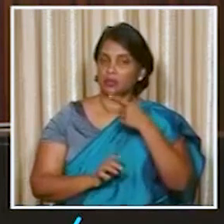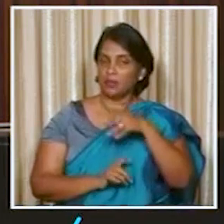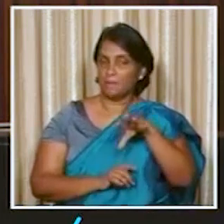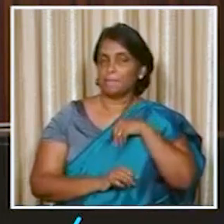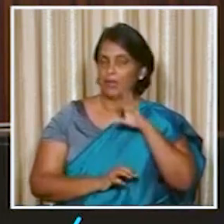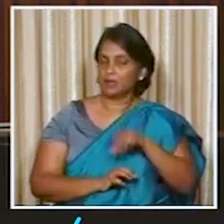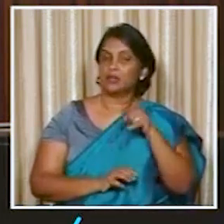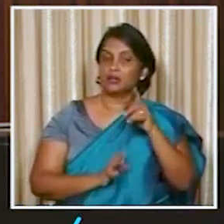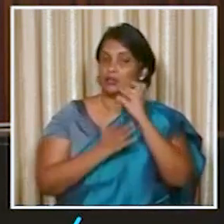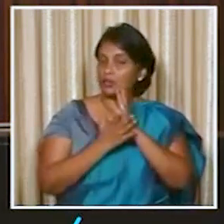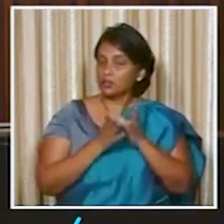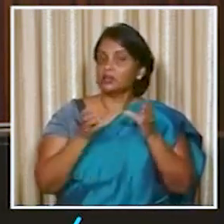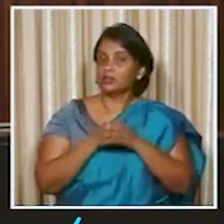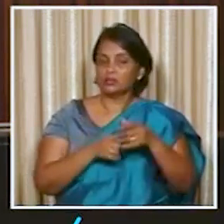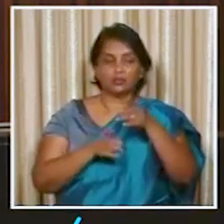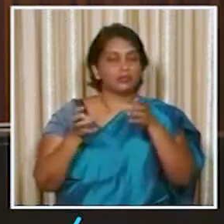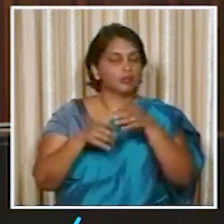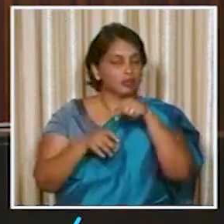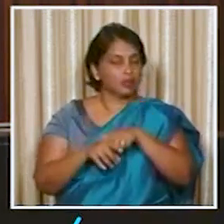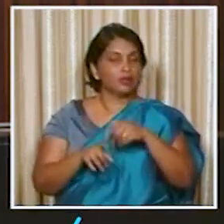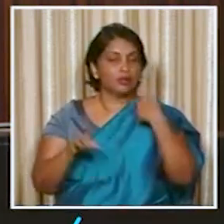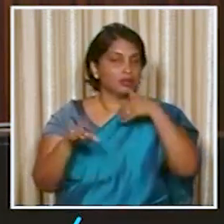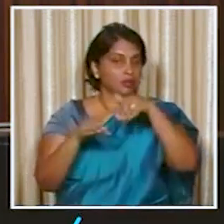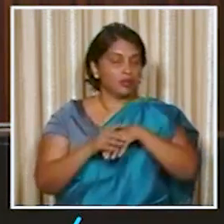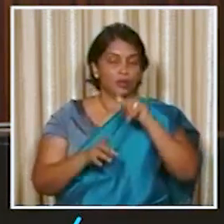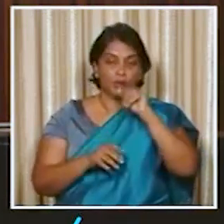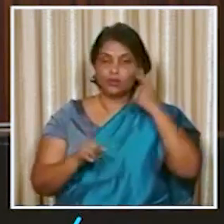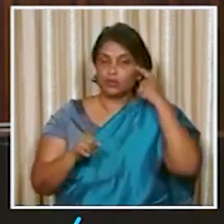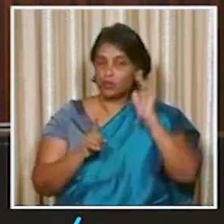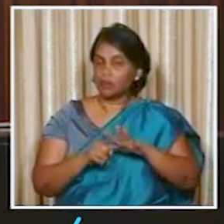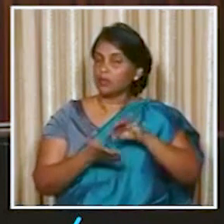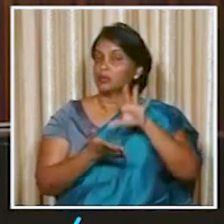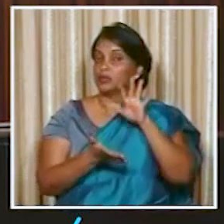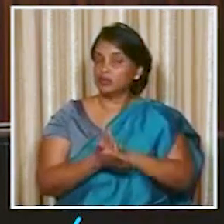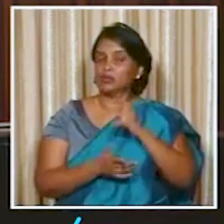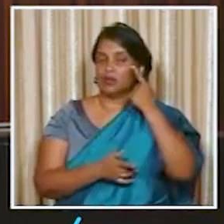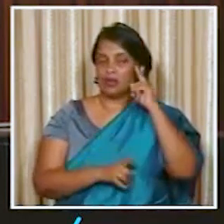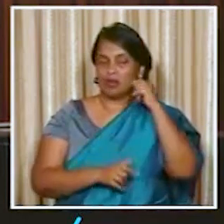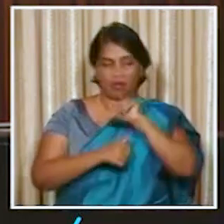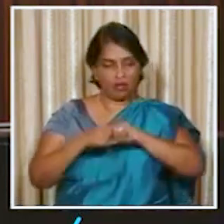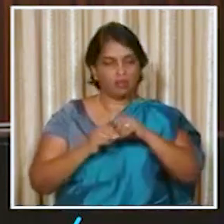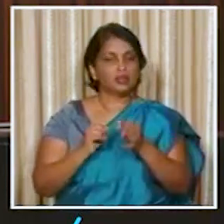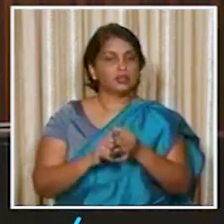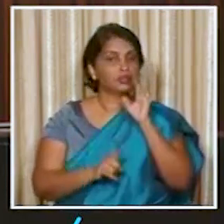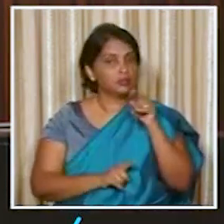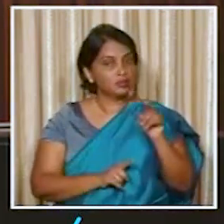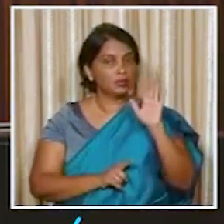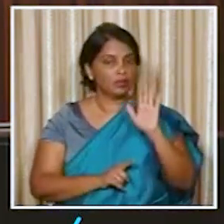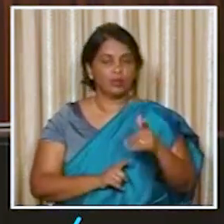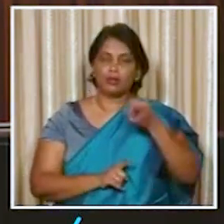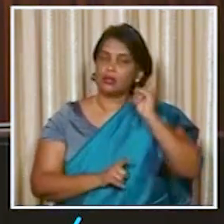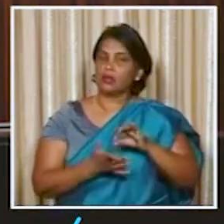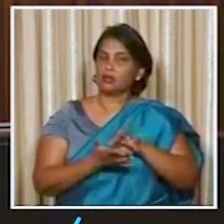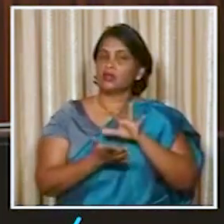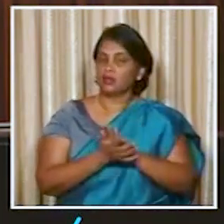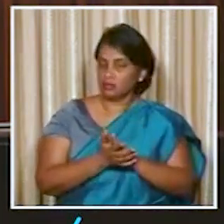ඇත. ගස්ථාදායක සභාව යනු එහි පිහිටුවීමේ මුඛ්‍ය පරමාර්ථය තීරණ ගැනීමේ ආයතනයකි. ජනාධිපතිවරයා සතුව තිබුණු තීරණ